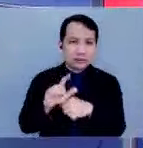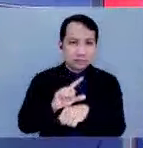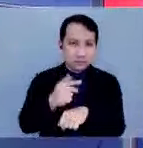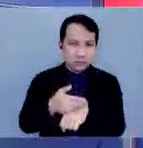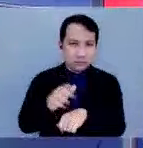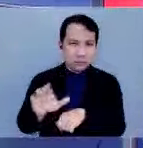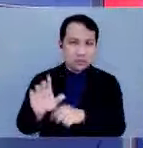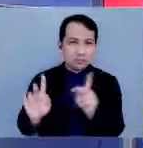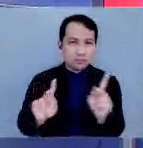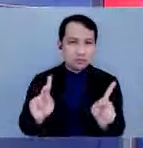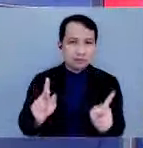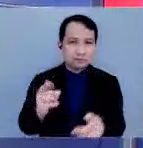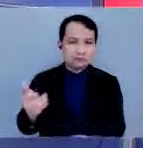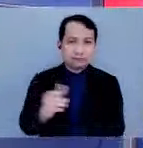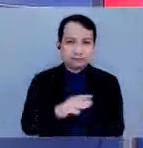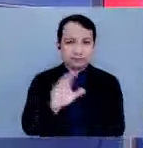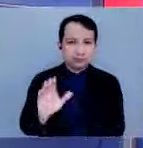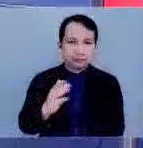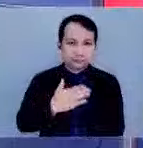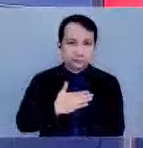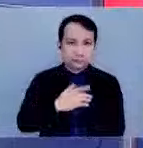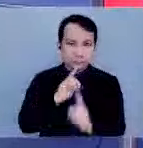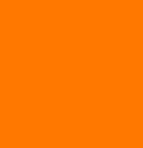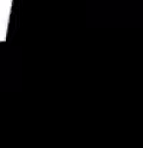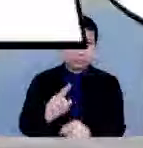residente. Narito po ang aking exclusive report.